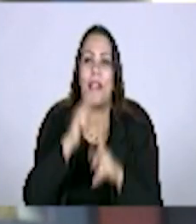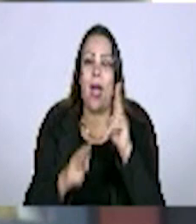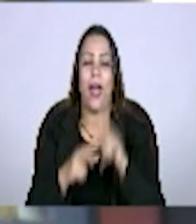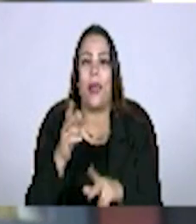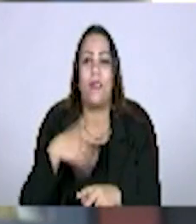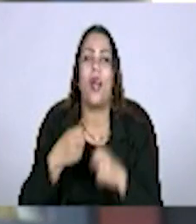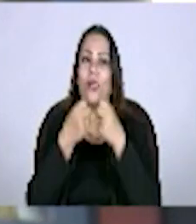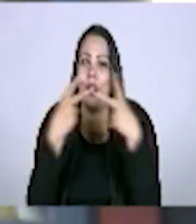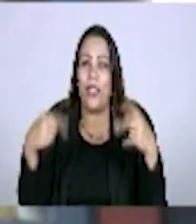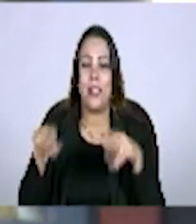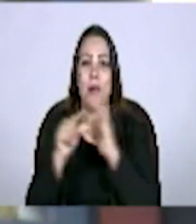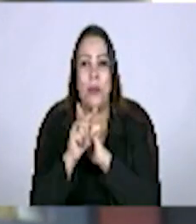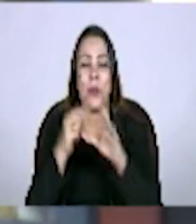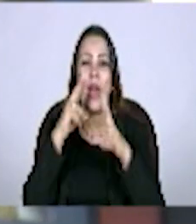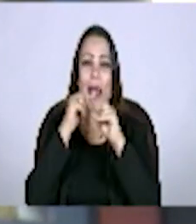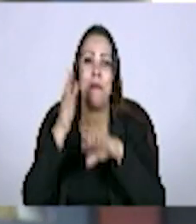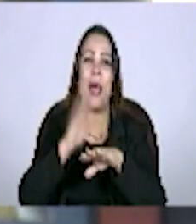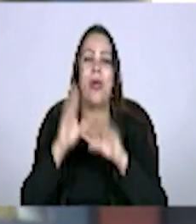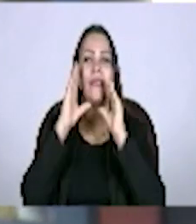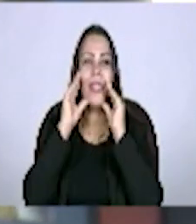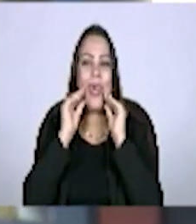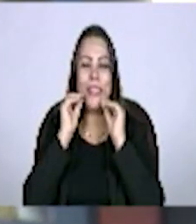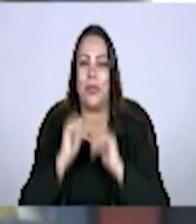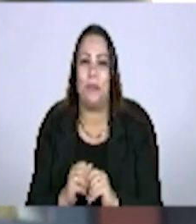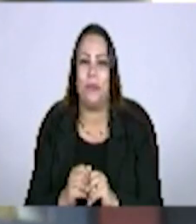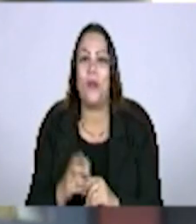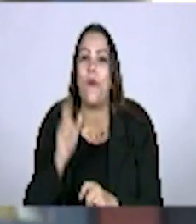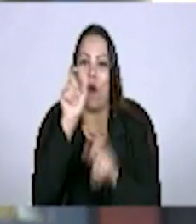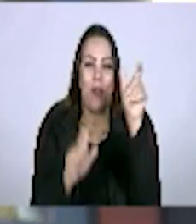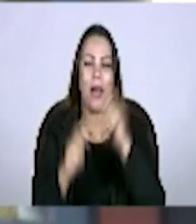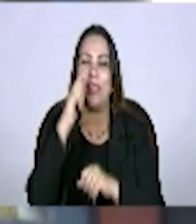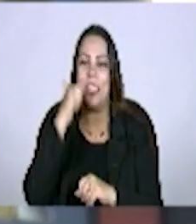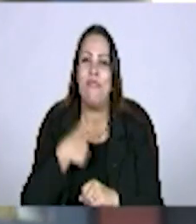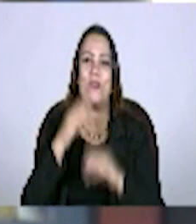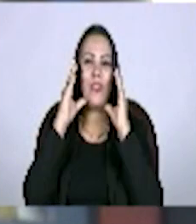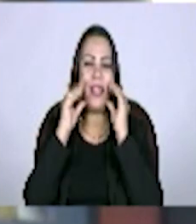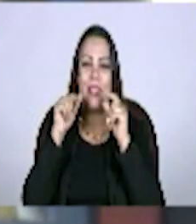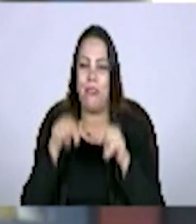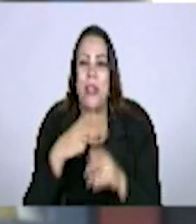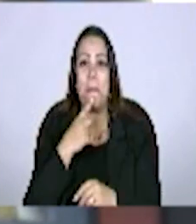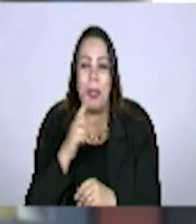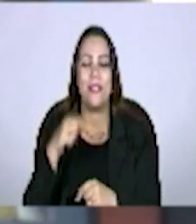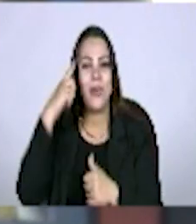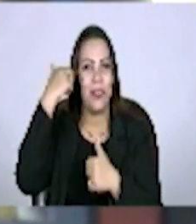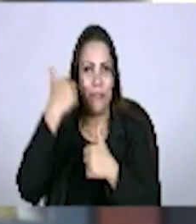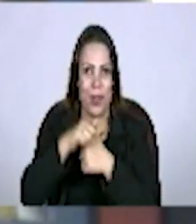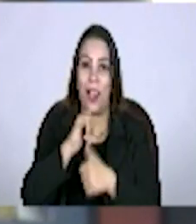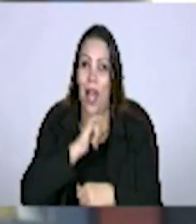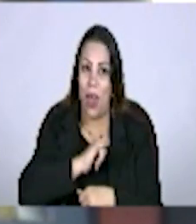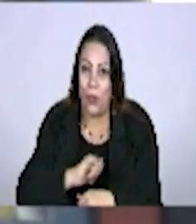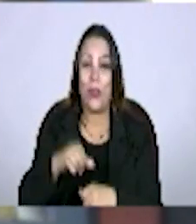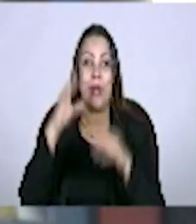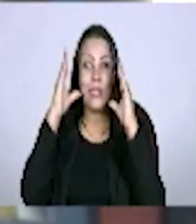ان احنا ننهي هذه الحلقه بالحديث حول السعاده وكل واحد نفسه يبقى سعيد ولكن نتذكر دائما ان